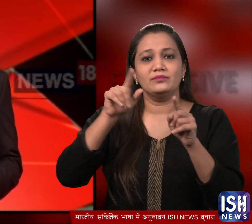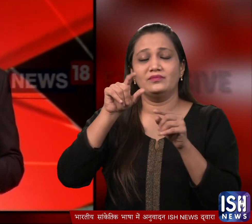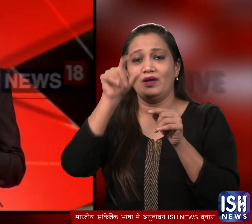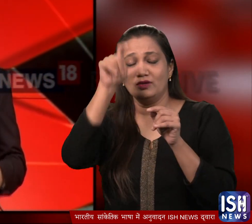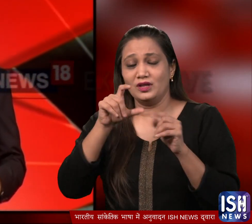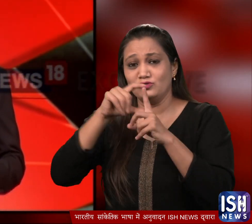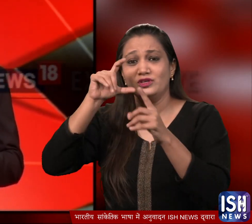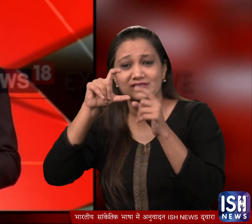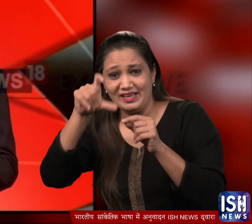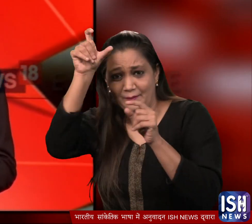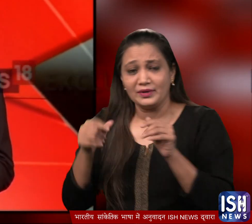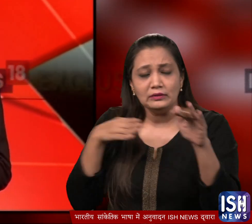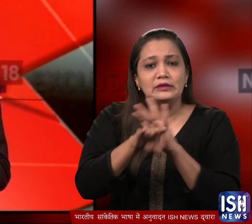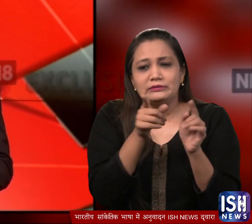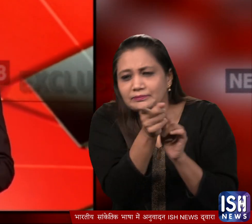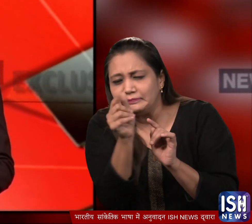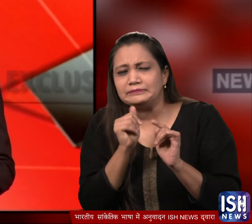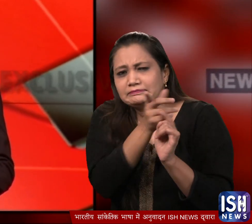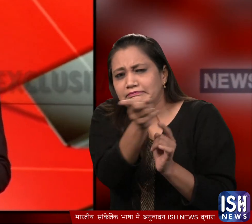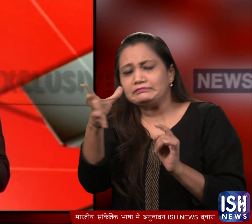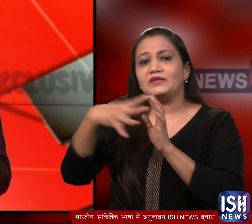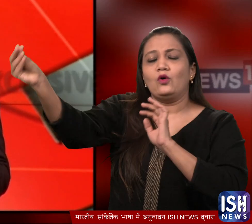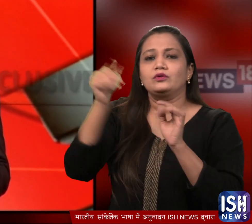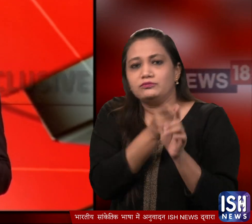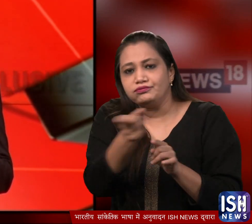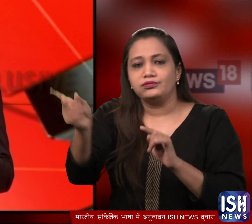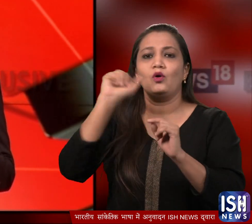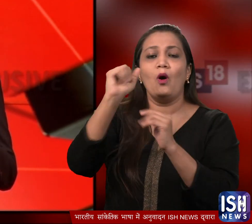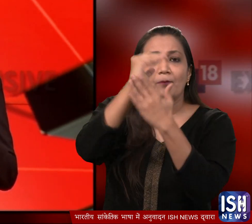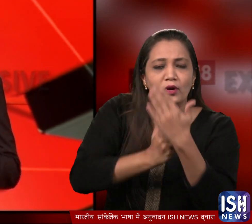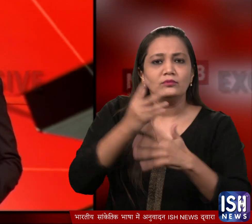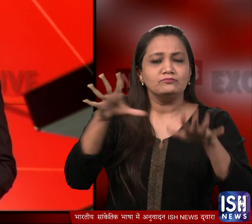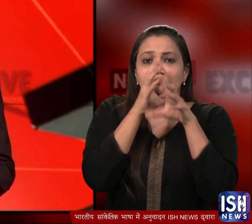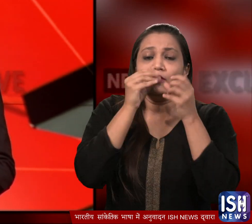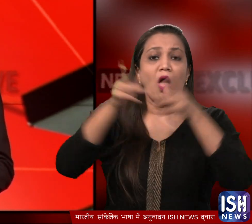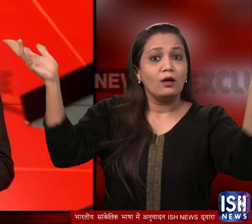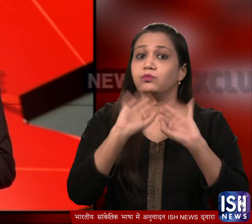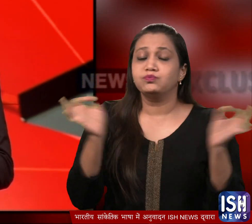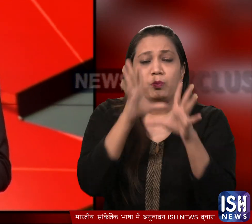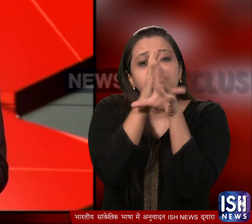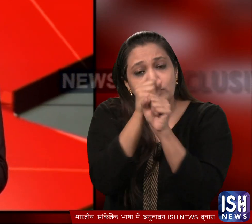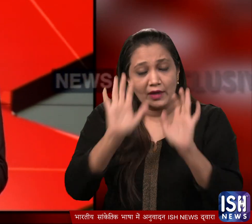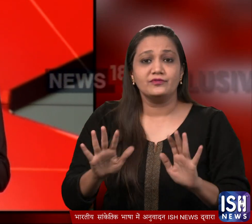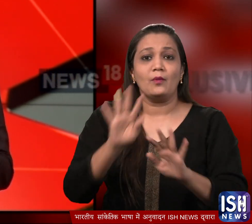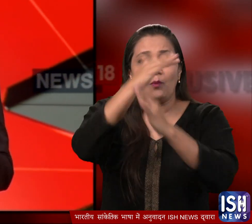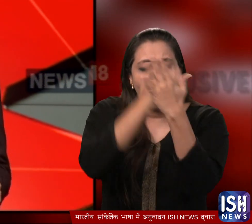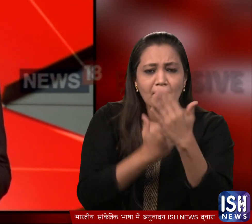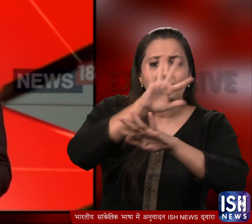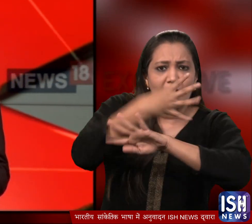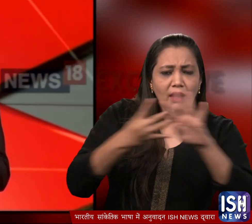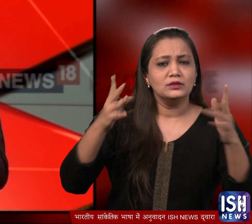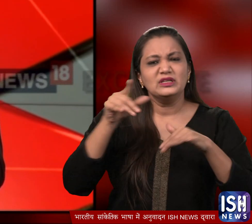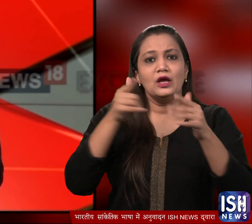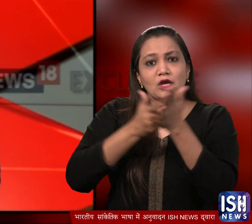दुष्यंत चौटाला को एयरपोर्ट के पिछले दरवाजे से बाहर निकाला गया। उनके कार्यक्रमों की जानकारी भी सार्वजनिक नहीं की गई क्योंकि किसानों ने हर